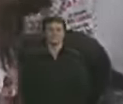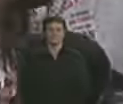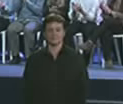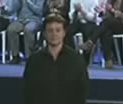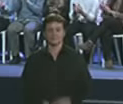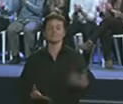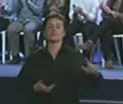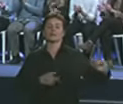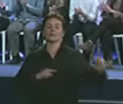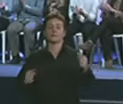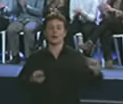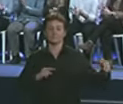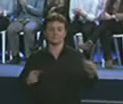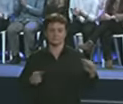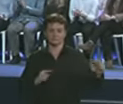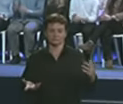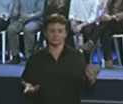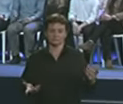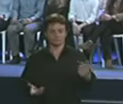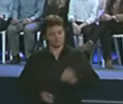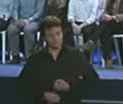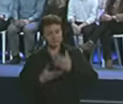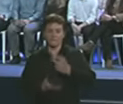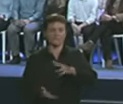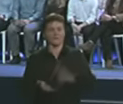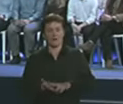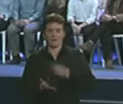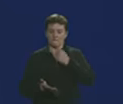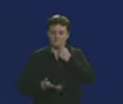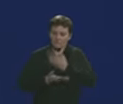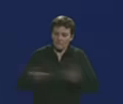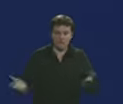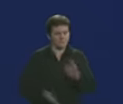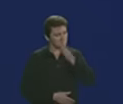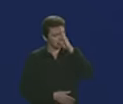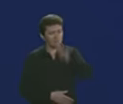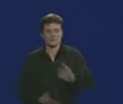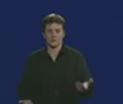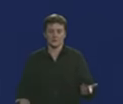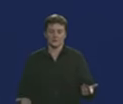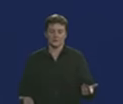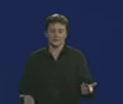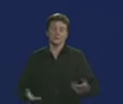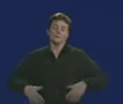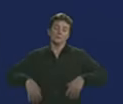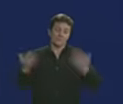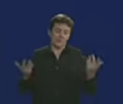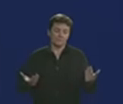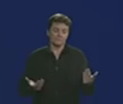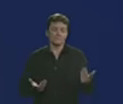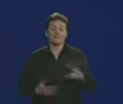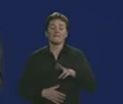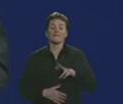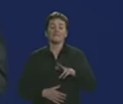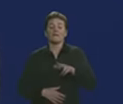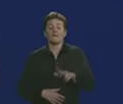Le débat... La franchise, la droiture. Alors bon, en attendant de